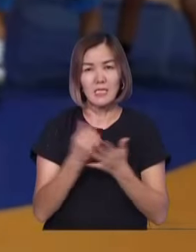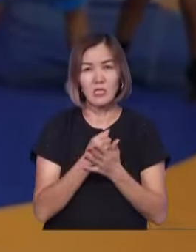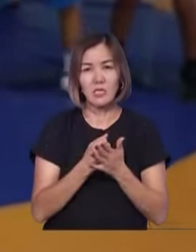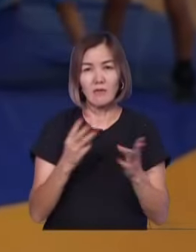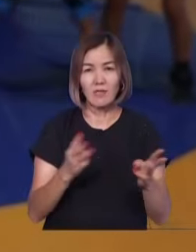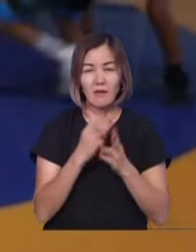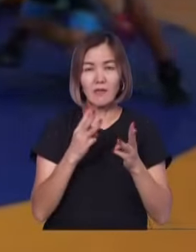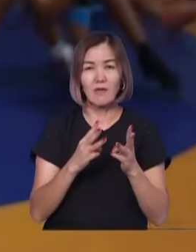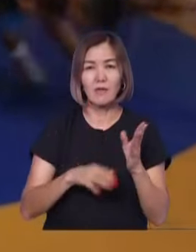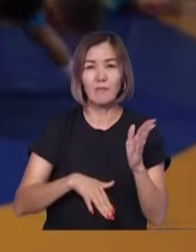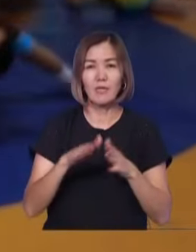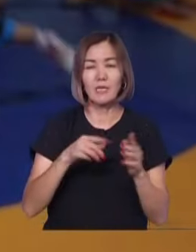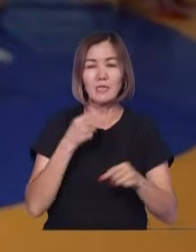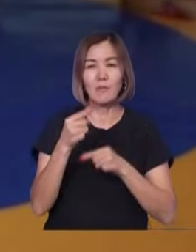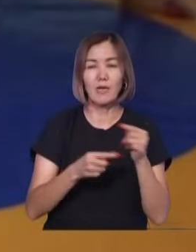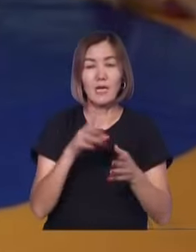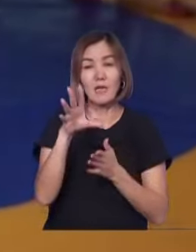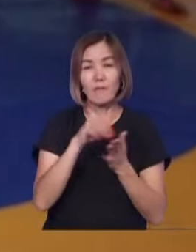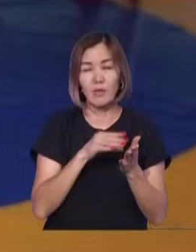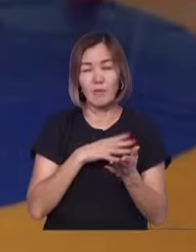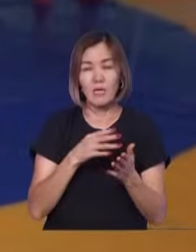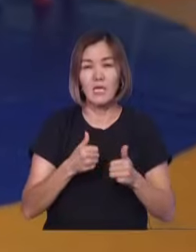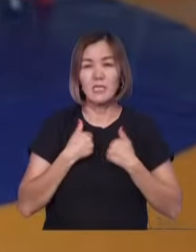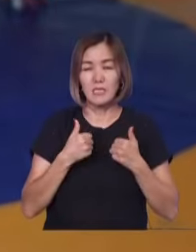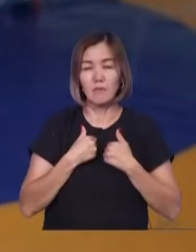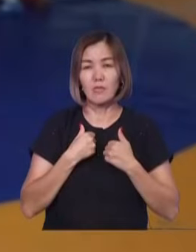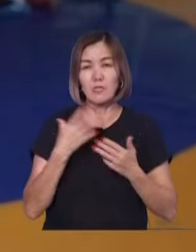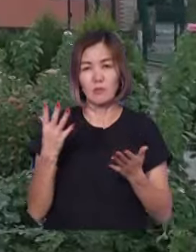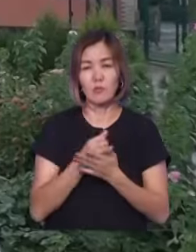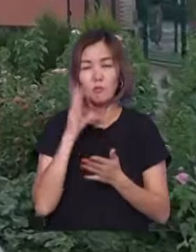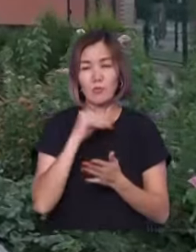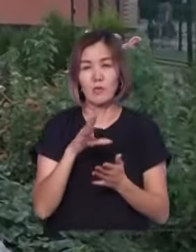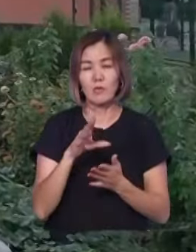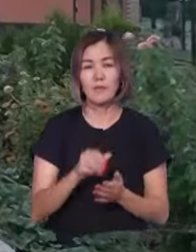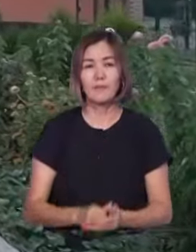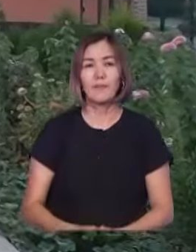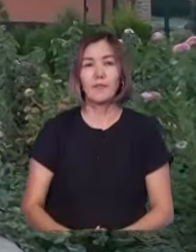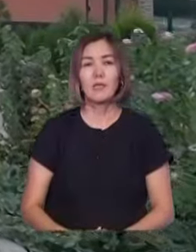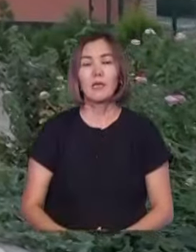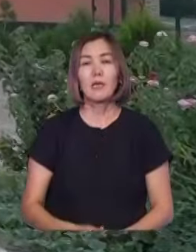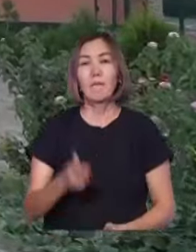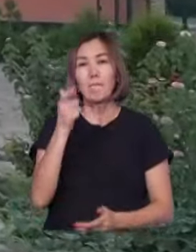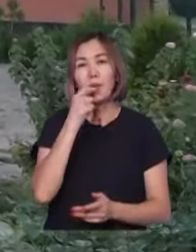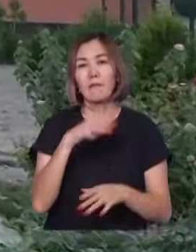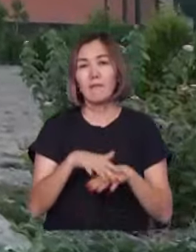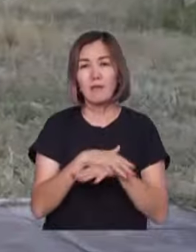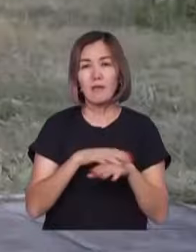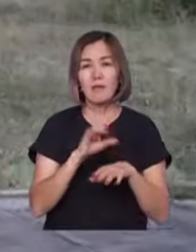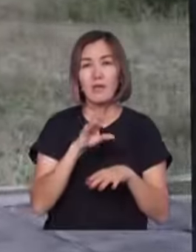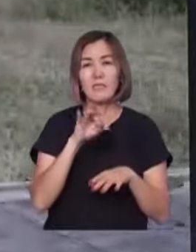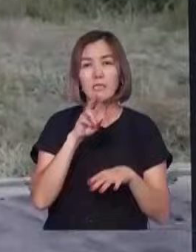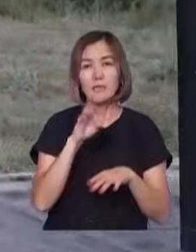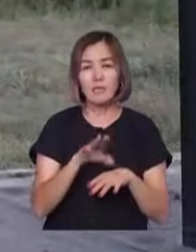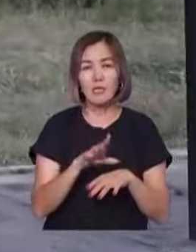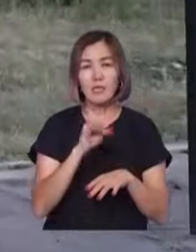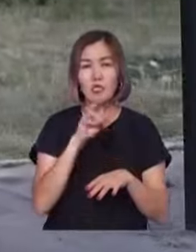подрастающее поколение которое берёт с него пример и стремится повторить его успех уроженцы панфиловского района албек ауке нав